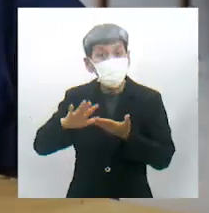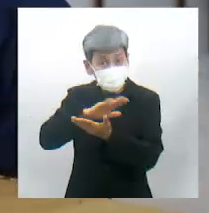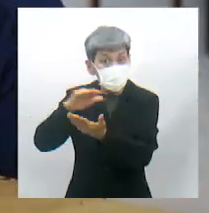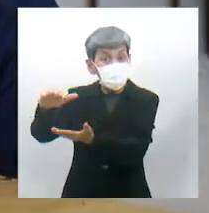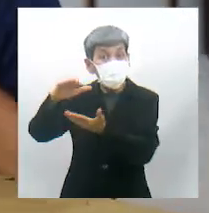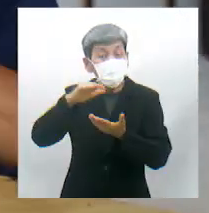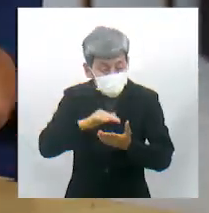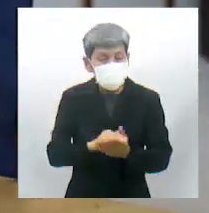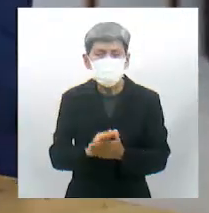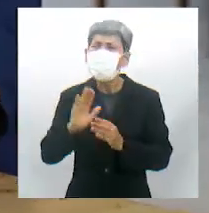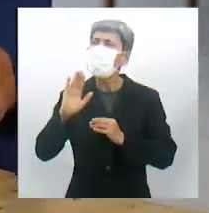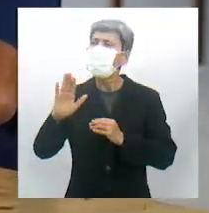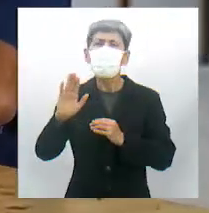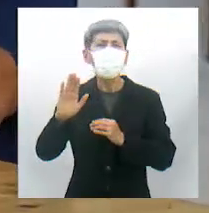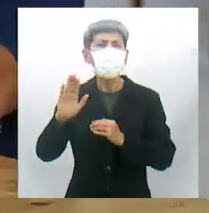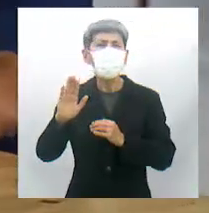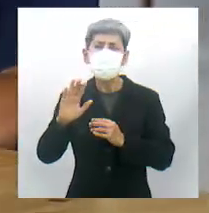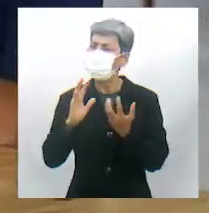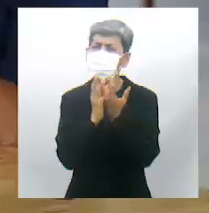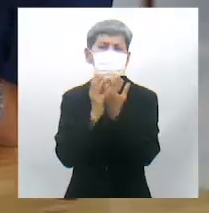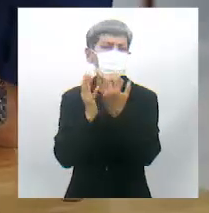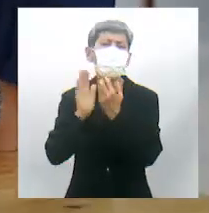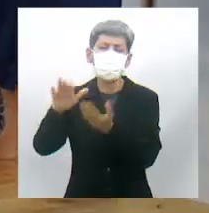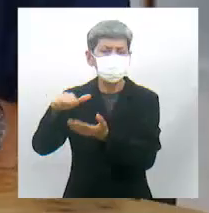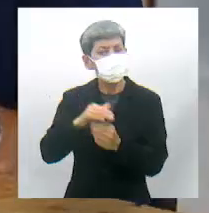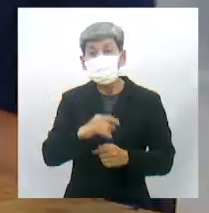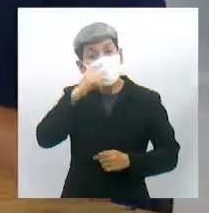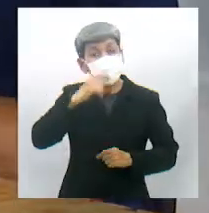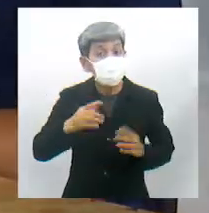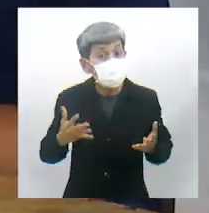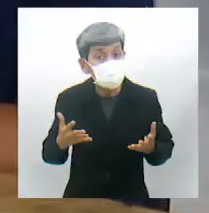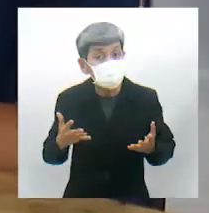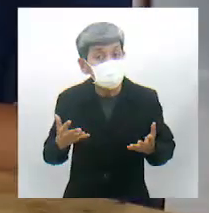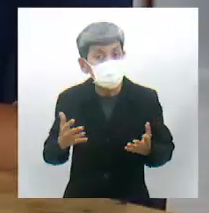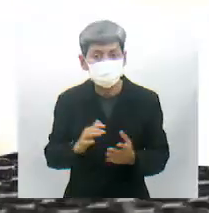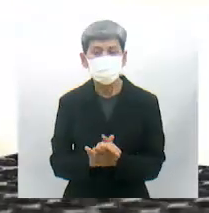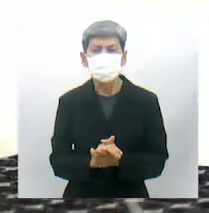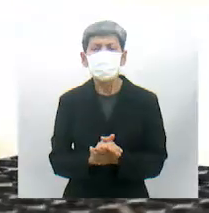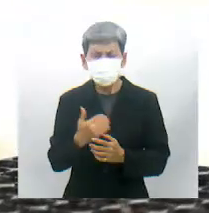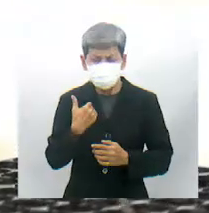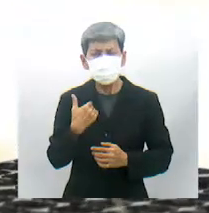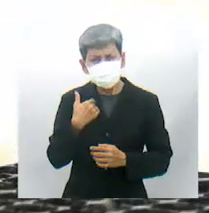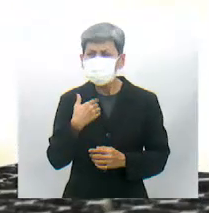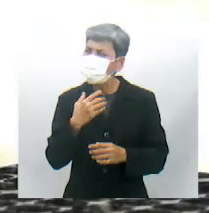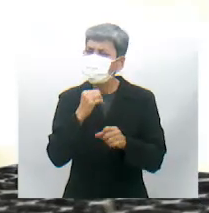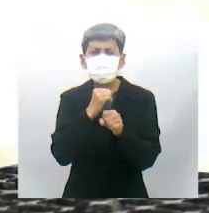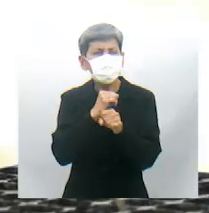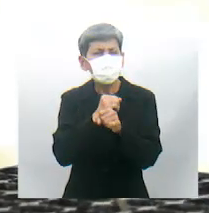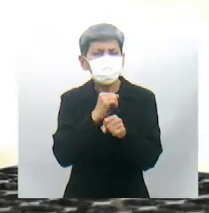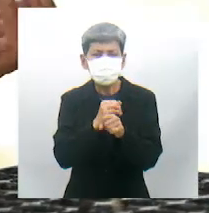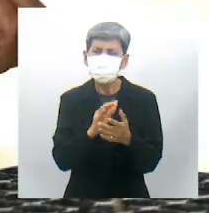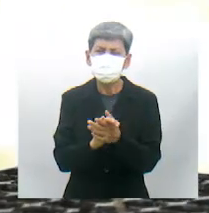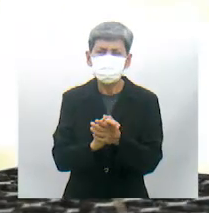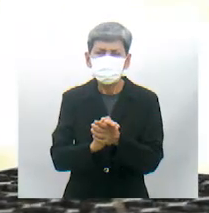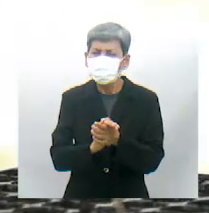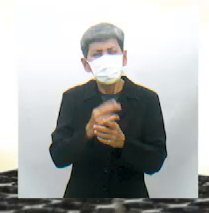ดเลยเหรอ จ้ะ ของนี่ของผักนอกเนาะผัก ตรงนี้ทำไมบ้านเรามันไม่มีเหรอทำไมไม่ใช่ของนอก มันมีแบบเขาทำมัทุกรรมแ